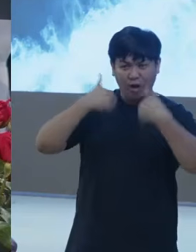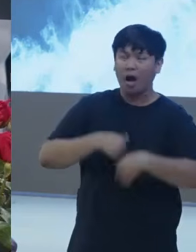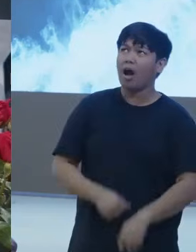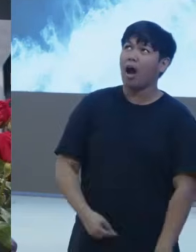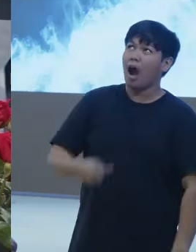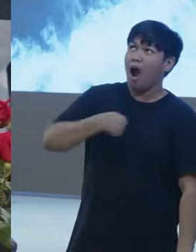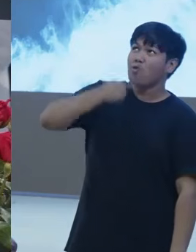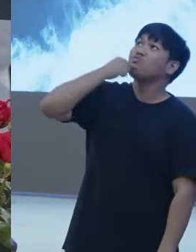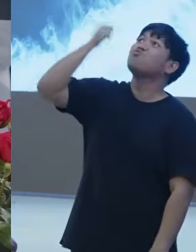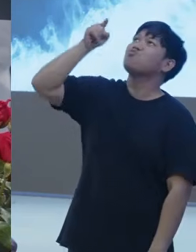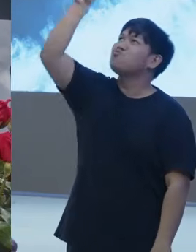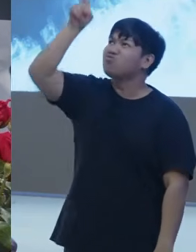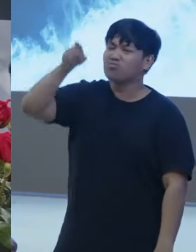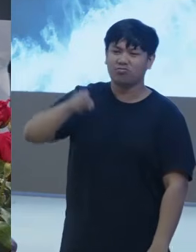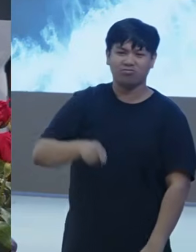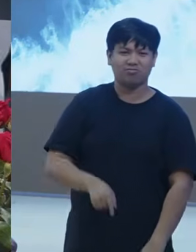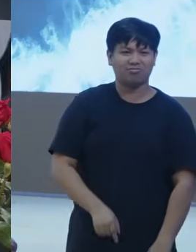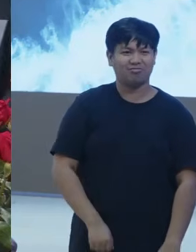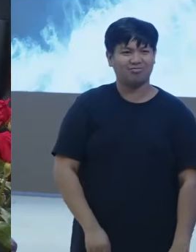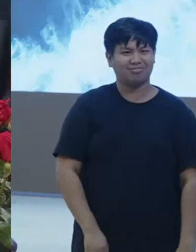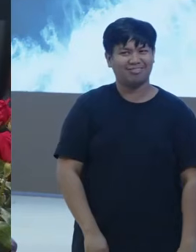so.